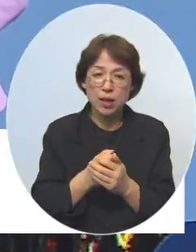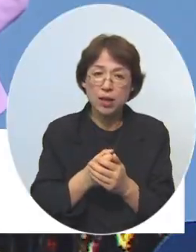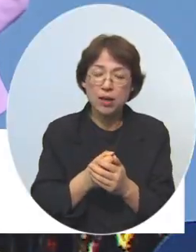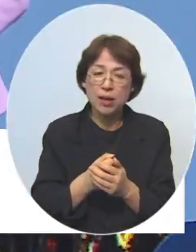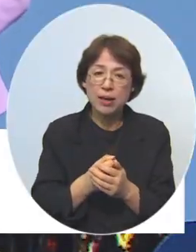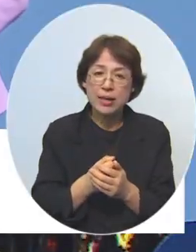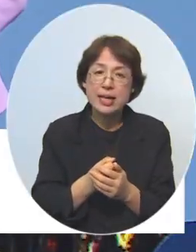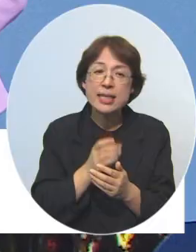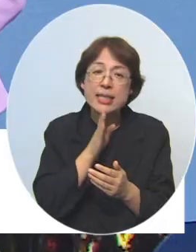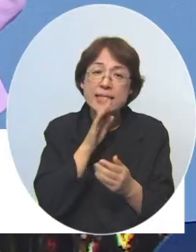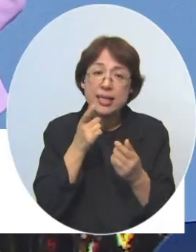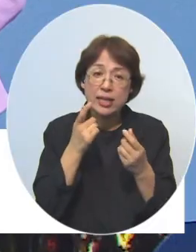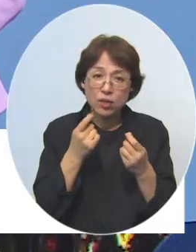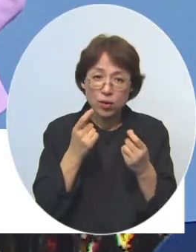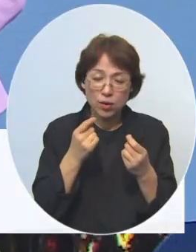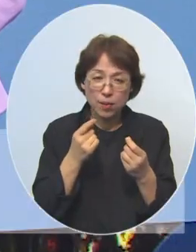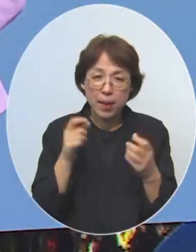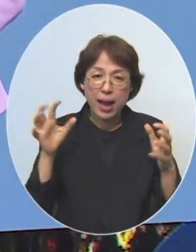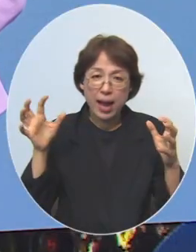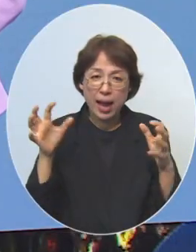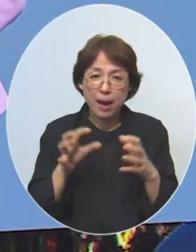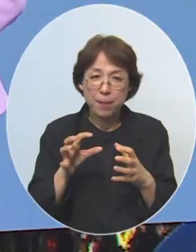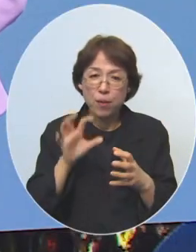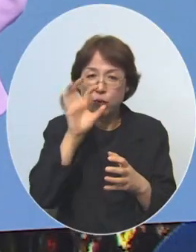현장을 김연아 기자가